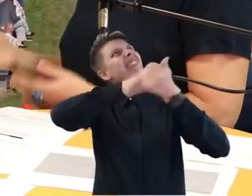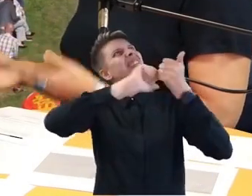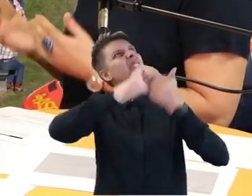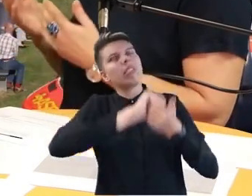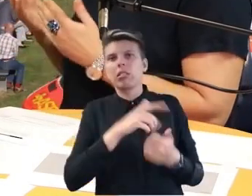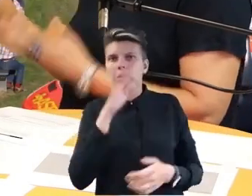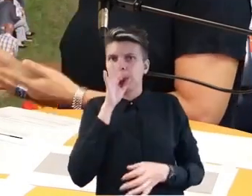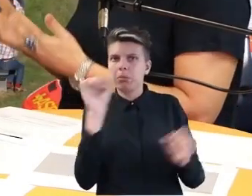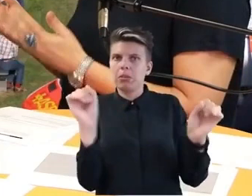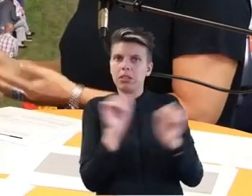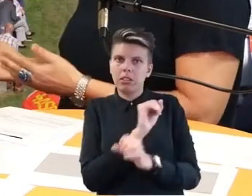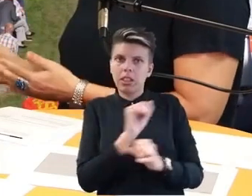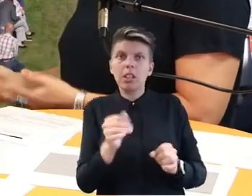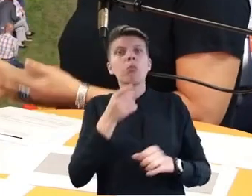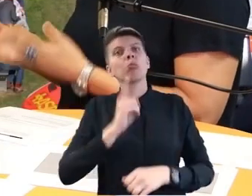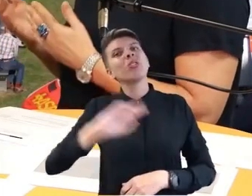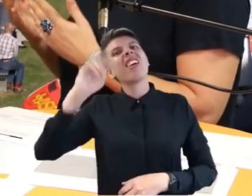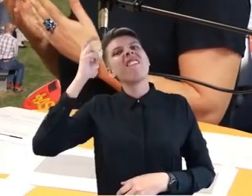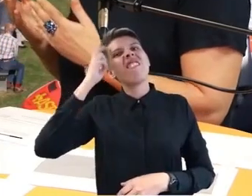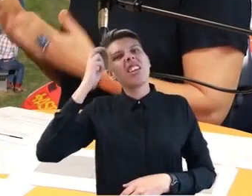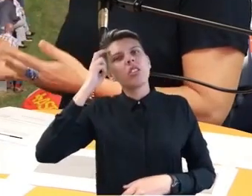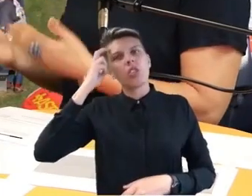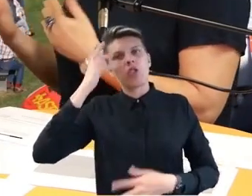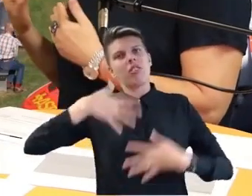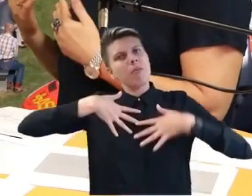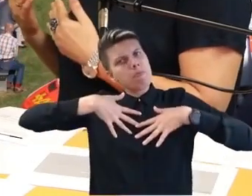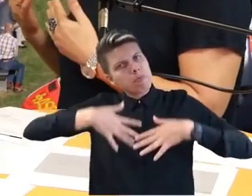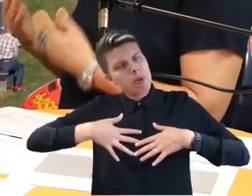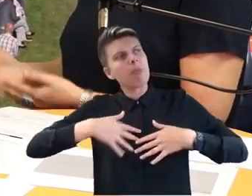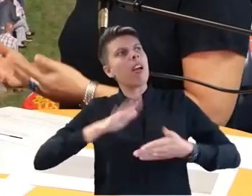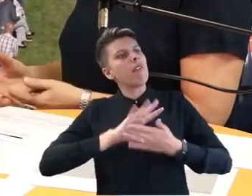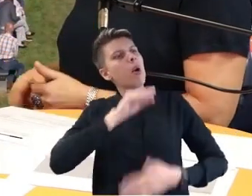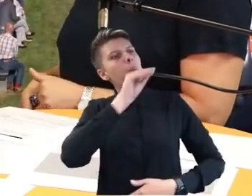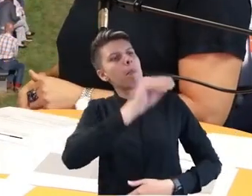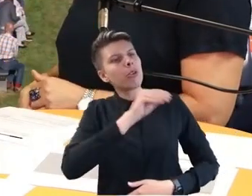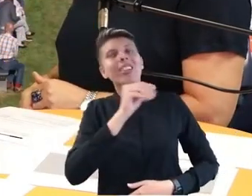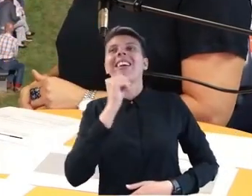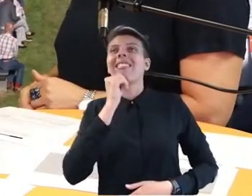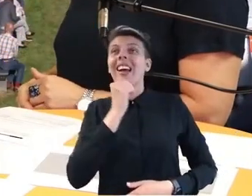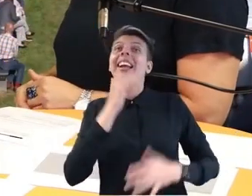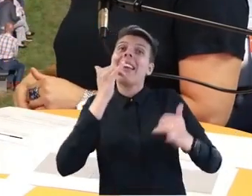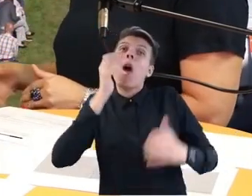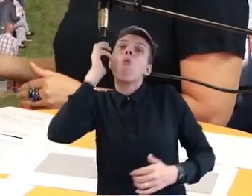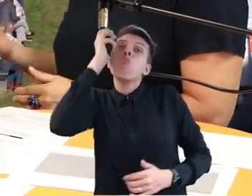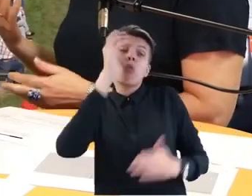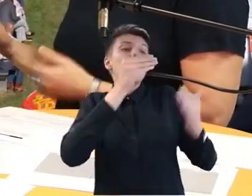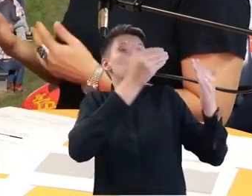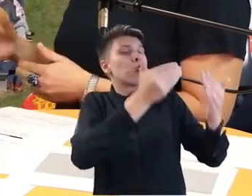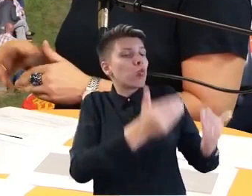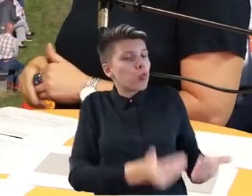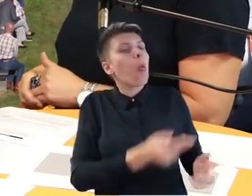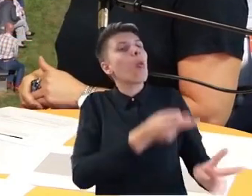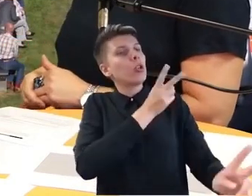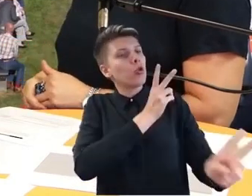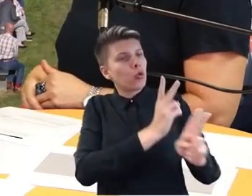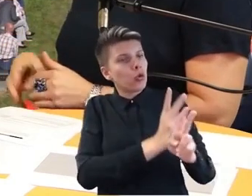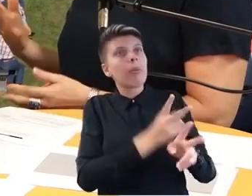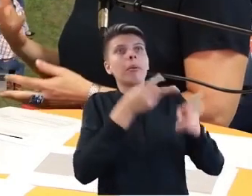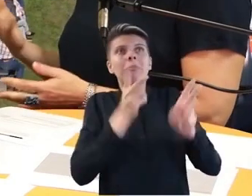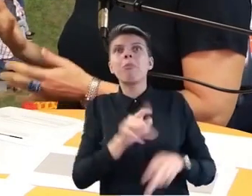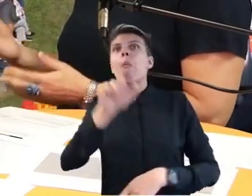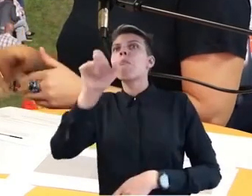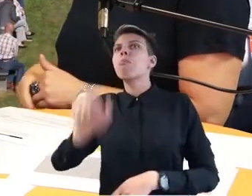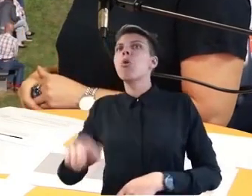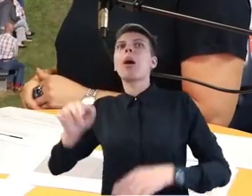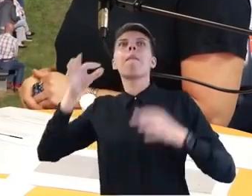wissenschaftlicher expertise gegenhalten und sagen nein das ist anders es gibt nicht den panischen bürger es